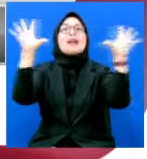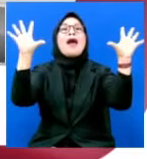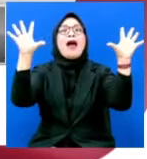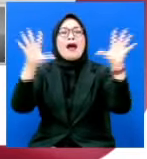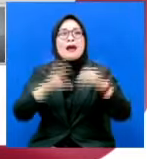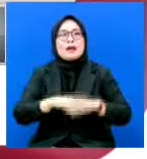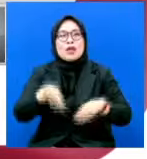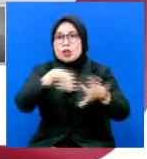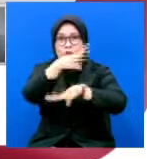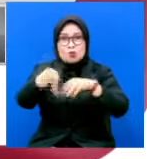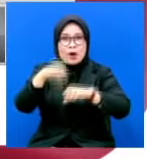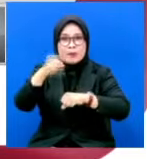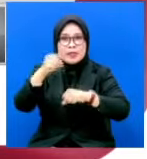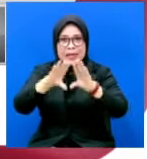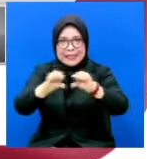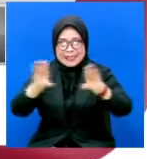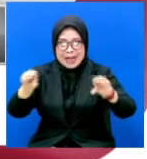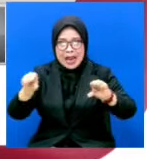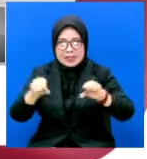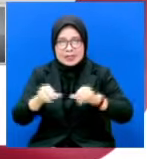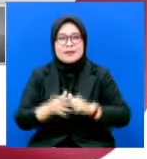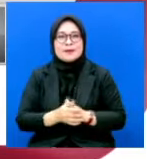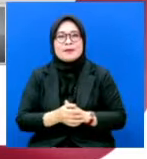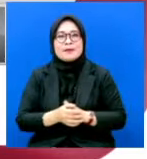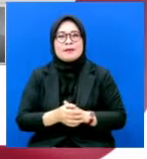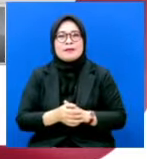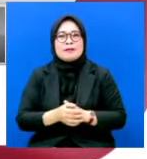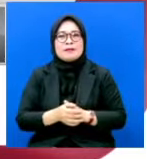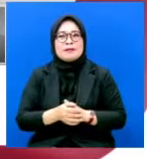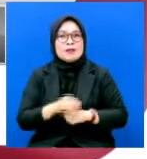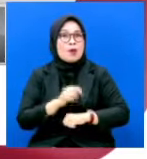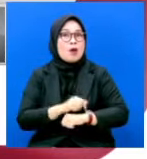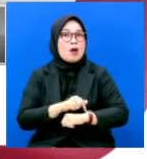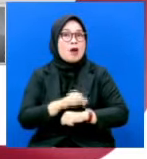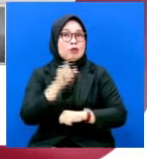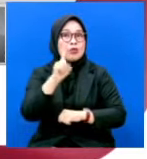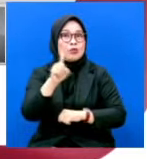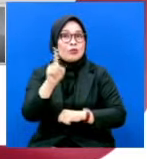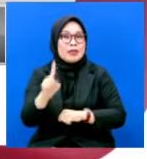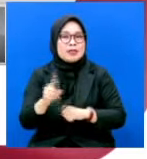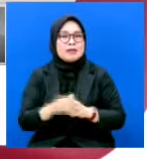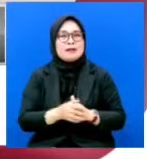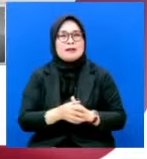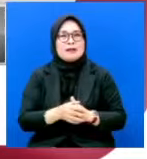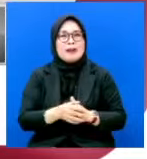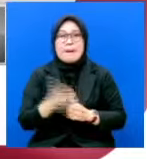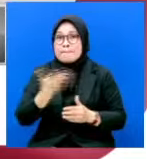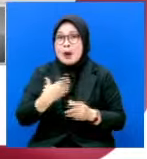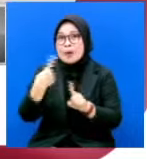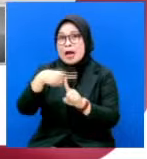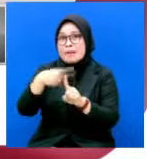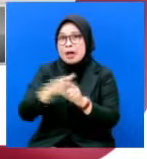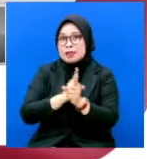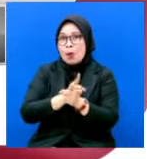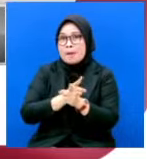kita kerjakan Terima kasih masih ada waktu 1 menit lebih silakan mungkin Ibu apakah mau menambahkan